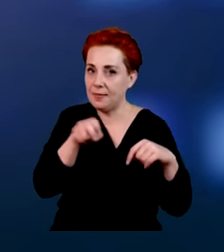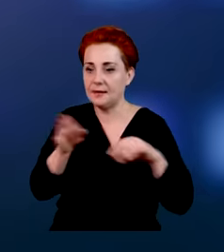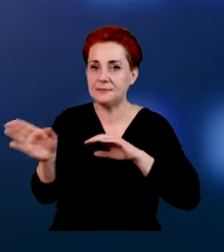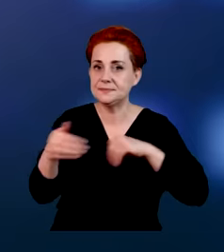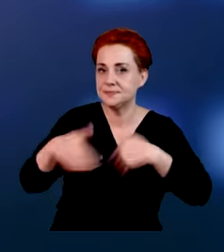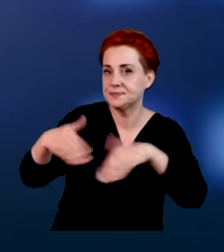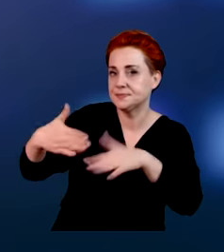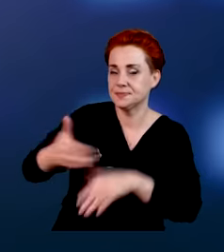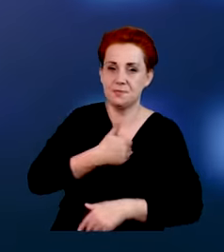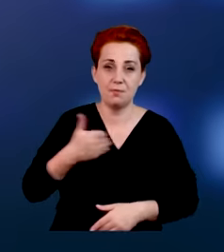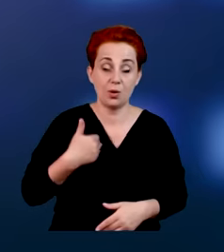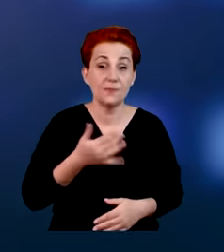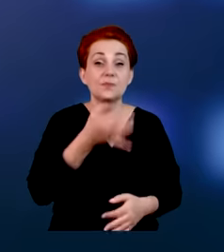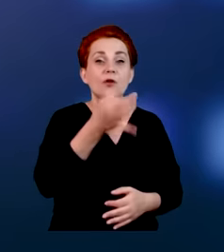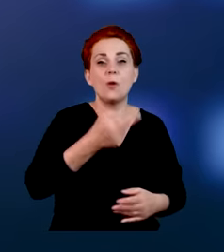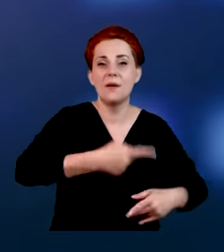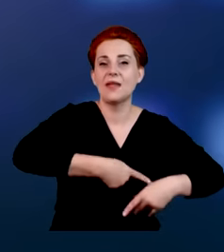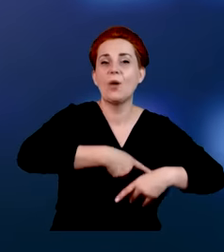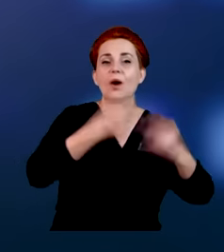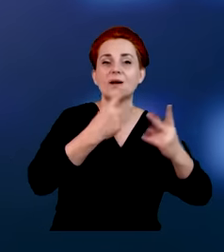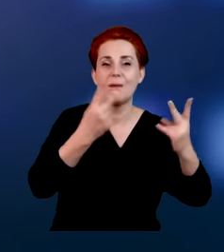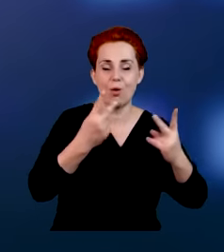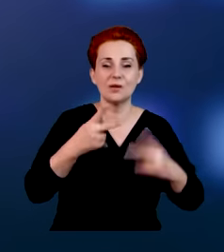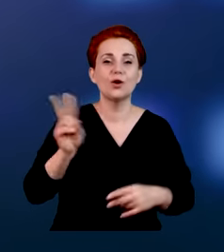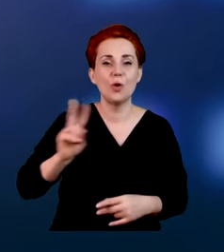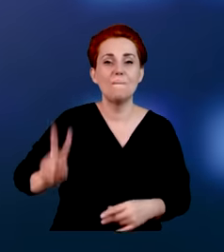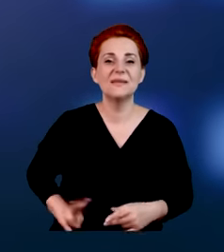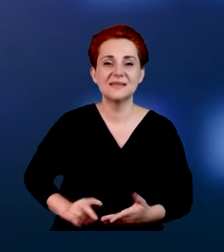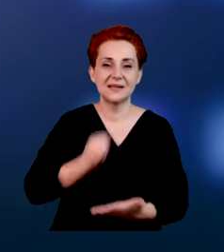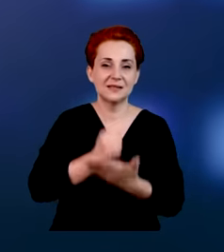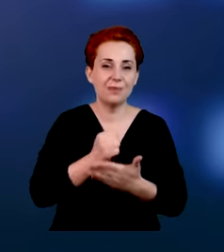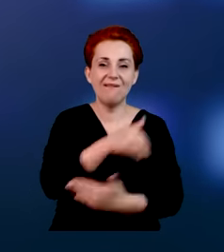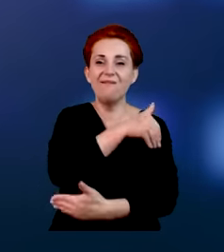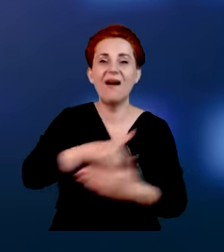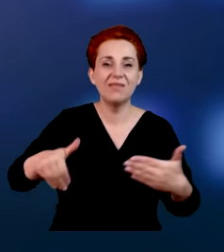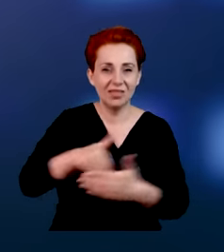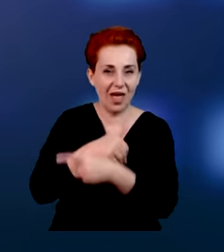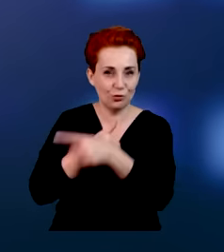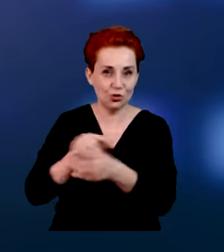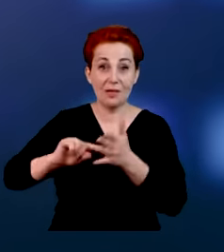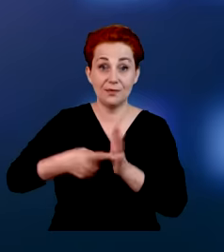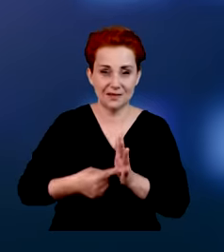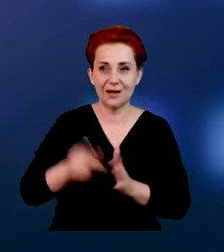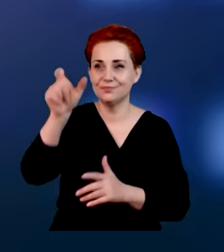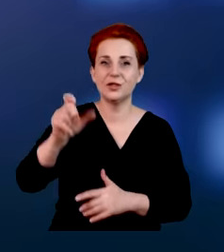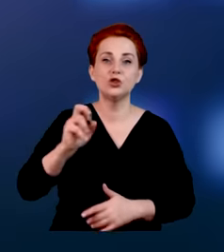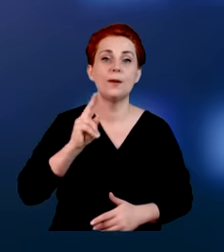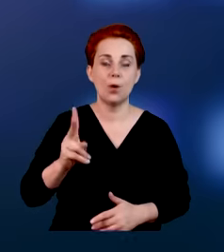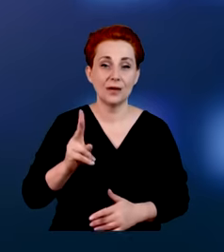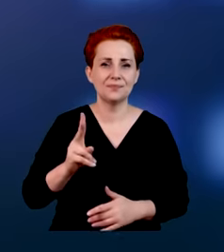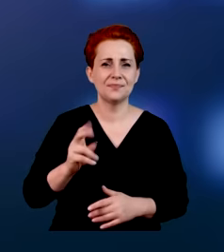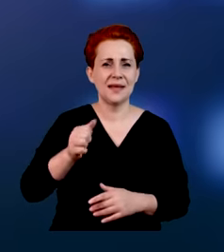nasz Reporter Ministra Spraw Wewnętrznych i Administracji Tomasza siemoniaka przypomnijmy kilka dni temu niemiecki radiowóz